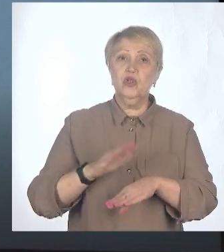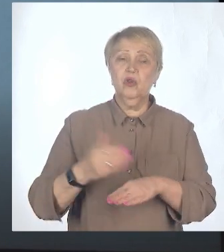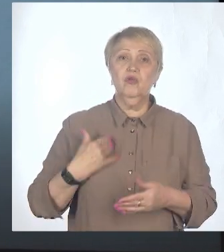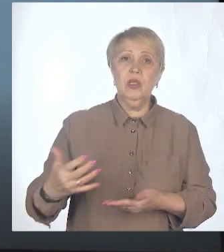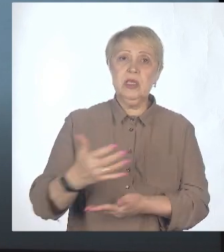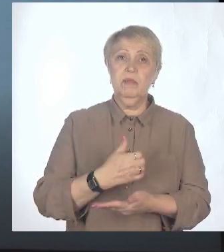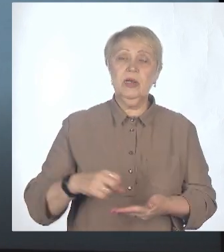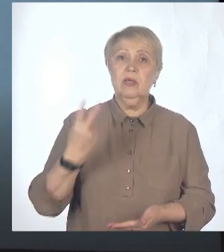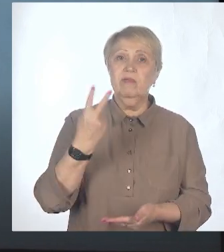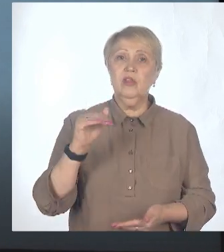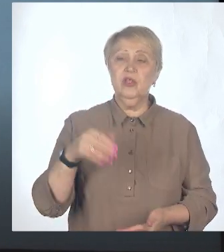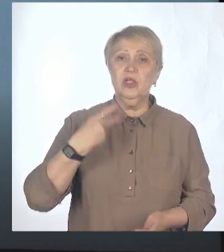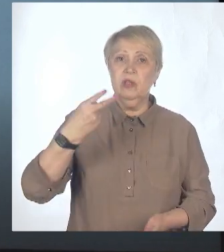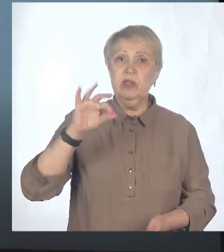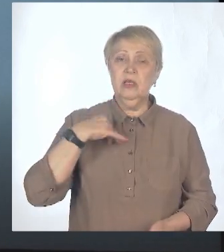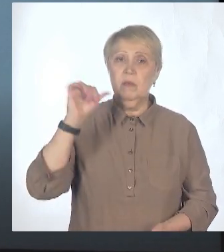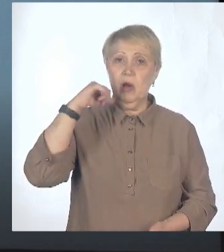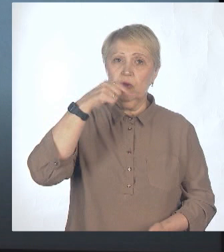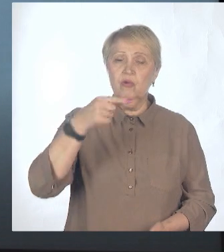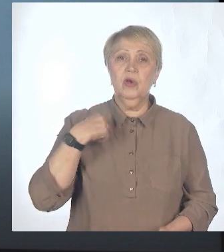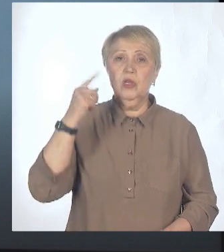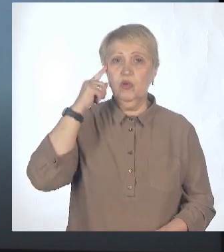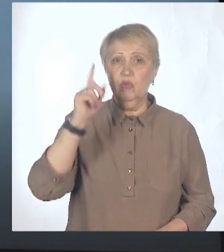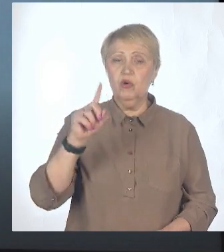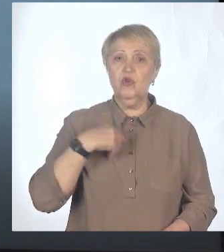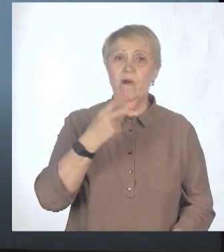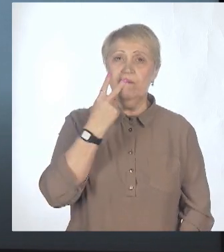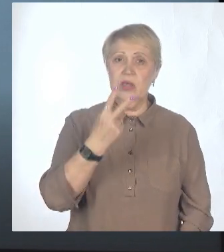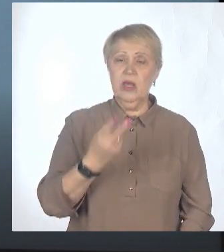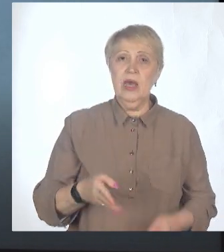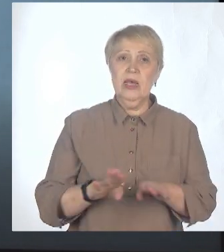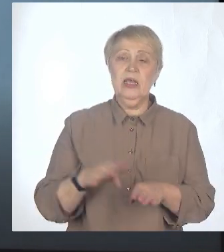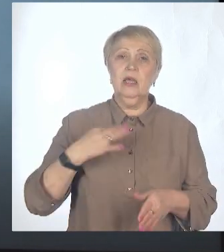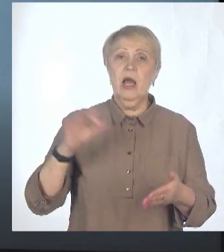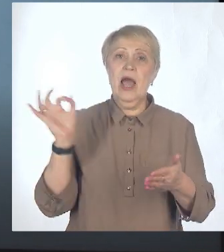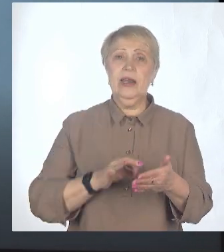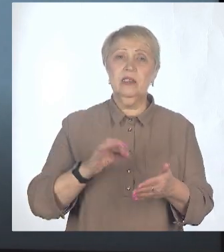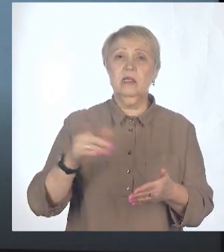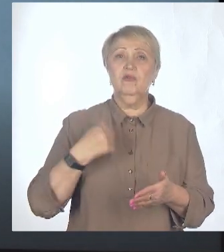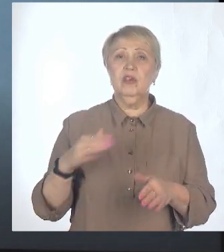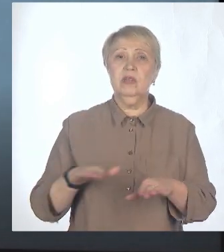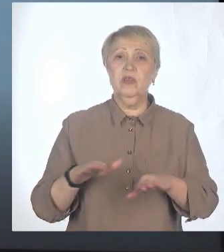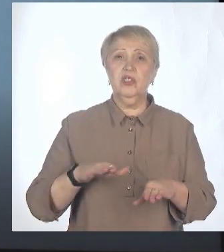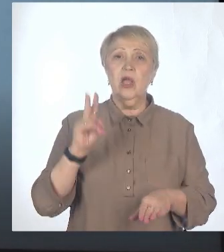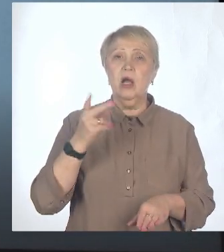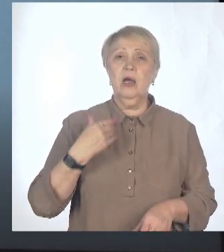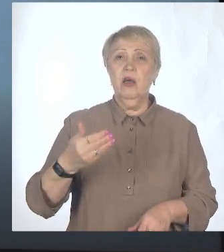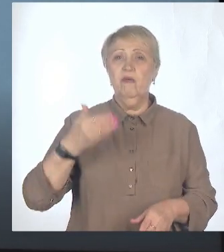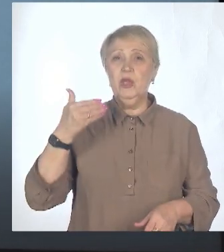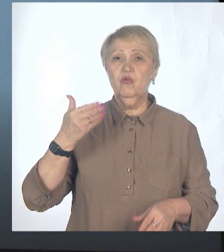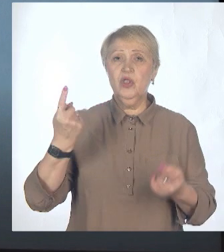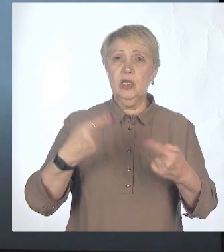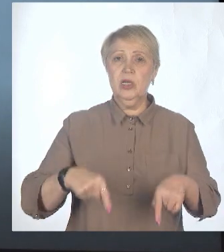в 2020 году, я думаю, что заметили это все, таких резких движений, как в предыдущие кризисы, уже не было,